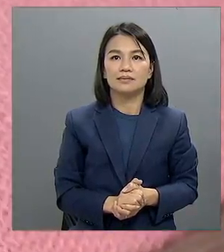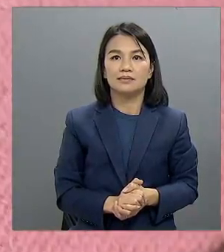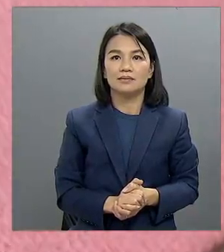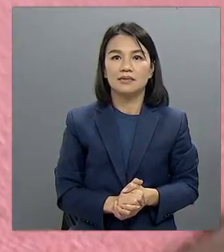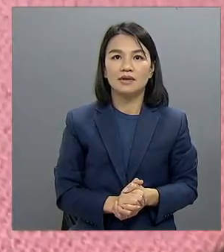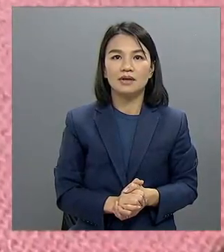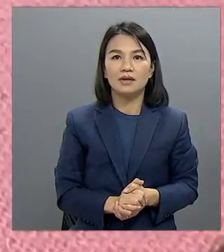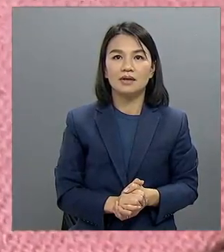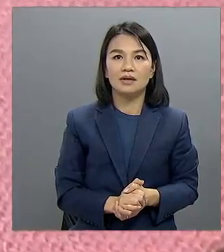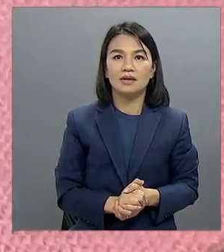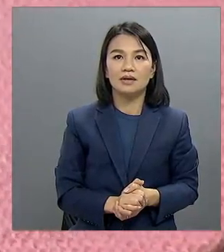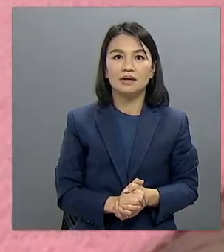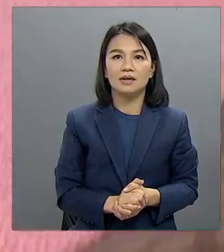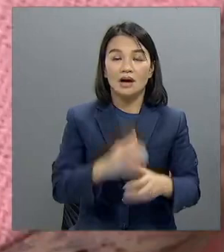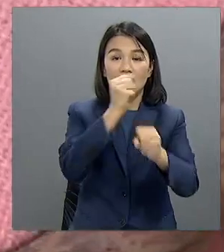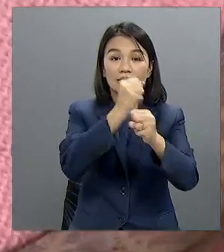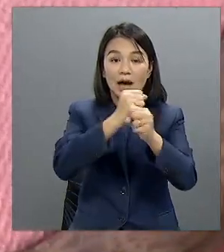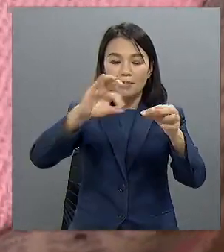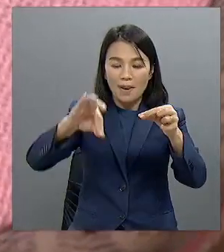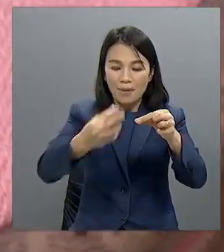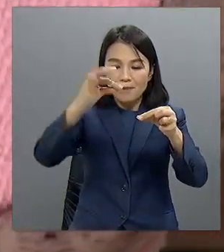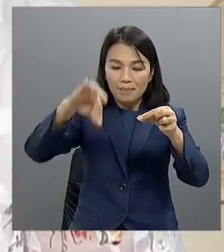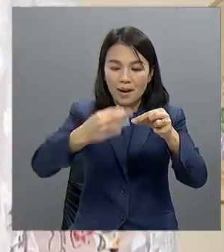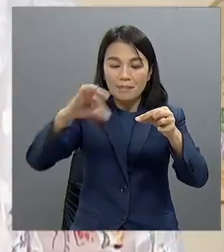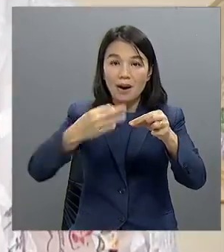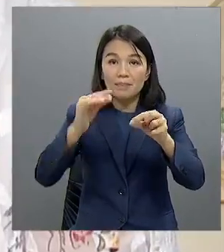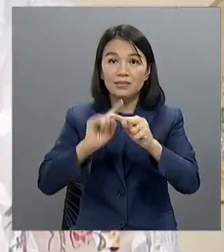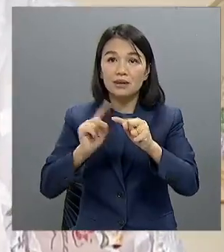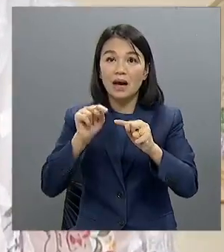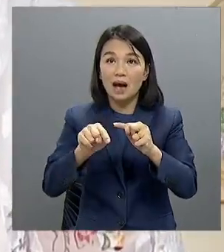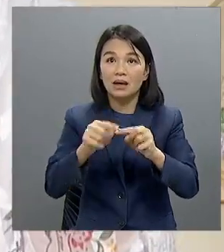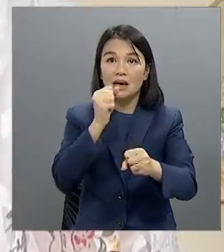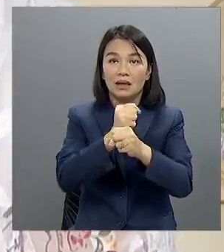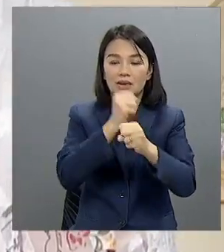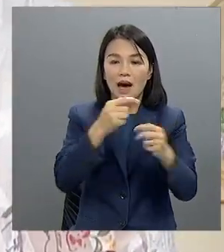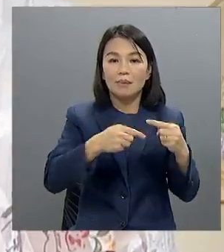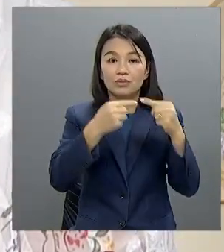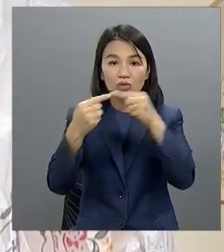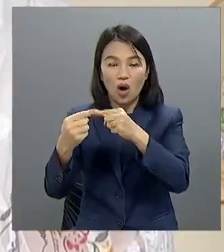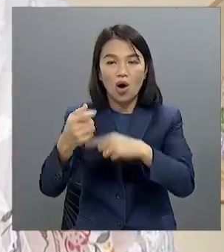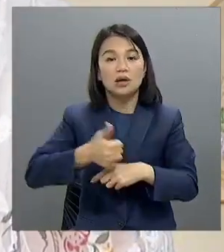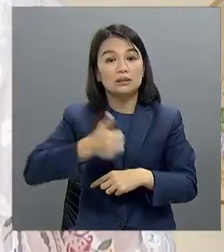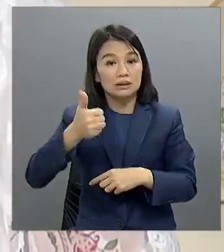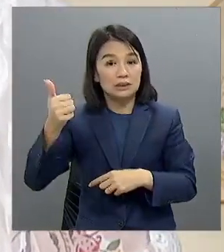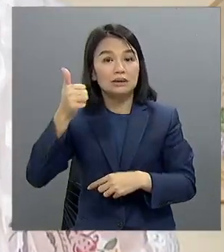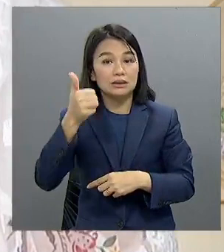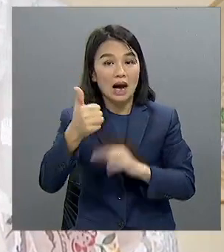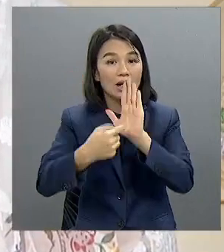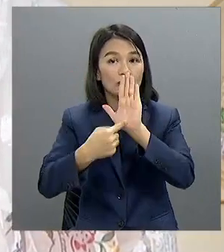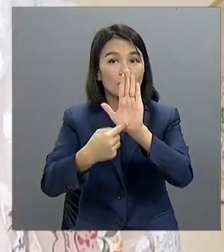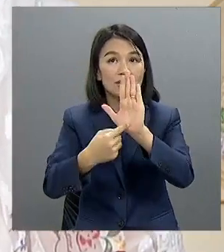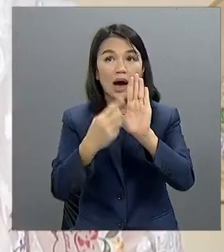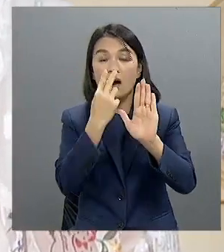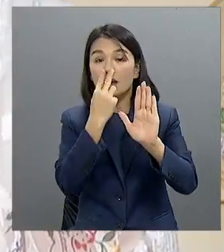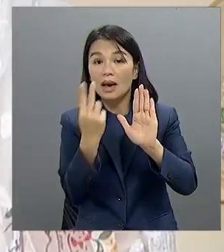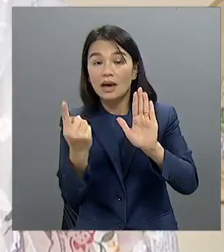พวกงานปักงานฝีมือพวกนี้นะคะมันสามารถต่อยอดได้เป็นอย่างอื่นอีกมากมายเลยค่ะอย่างเช่นที่เราได้เห็นในช่วงนี้ที่บ่อยๆ